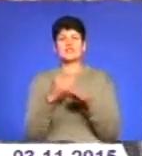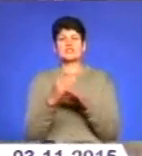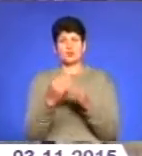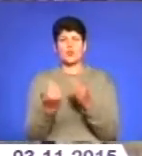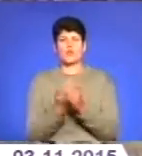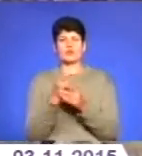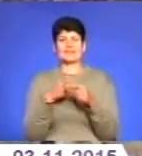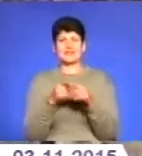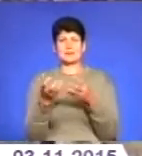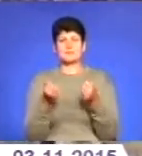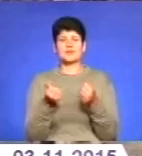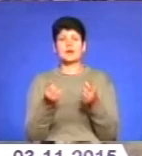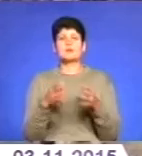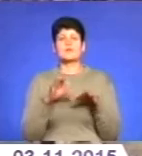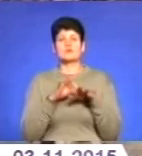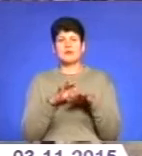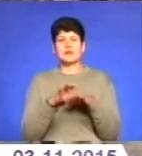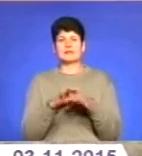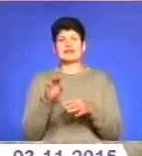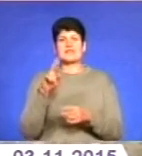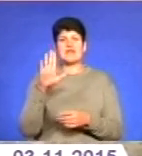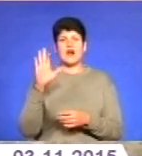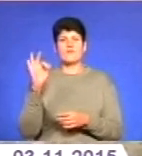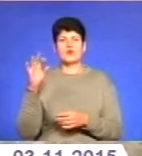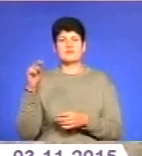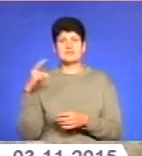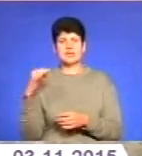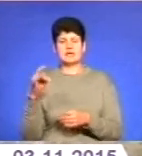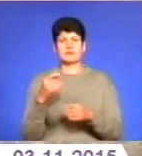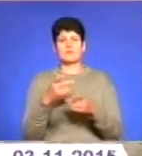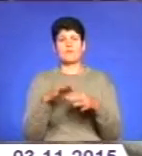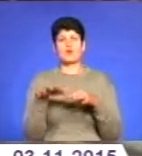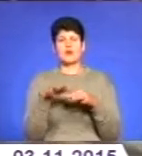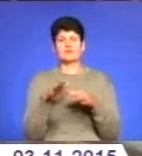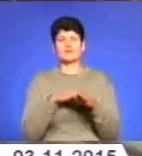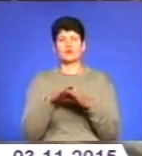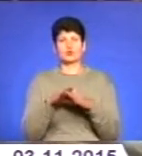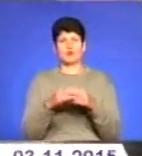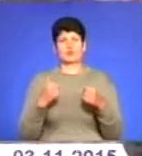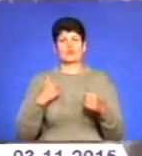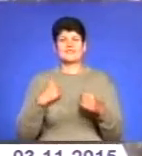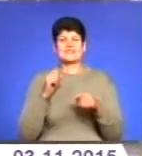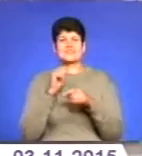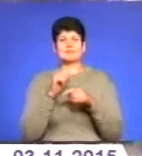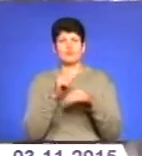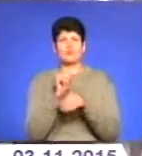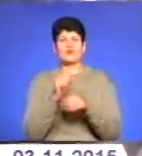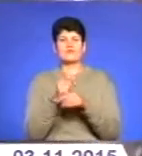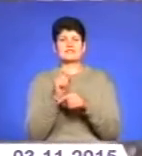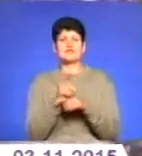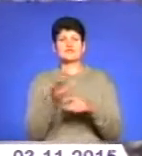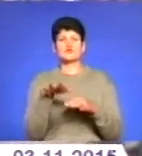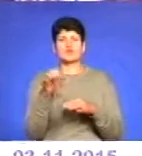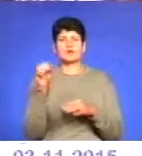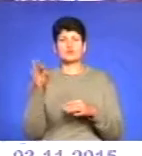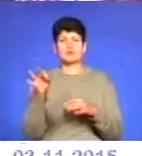нової. Пройшла бойове злагодження на Яворівському полігоні, виконує бойові завдання в зоні АТО. З кінця січня